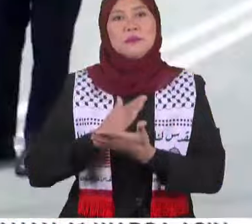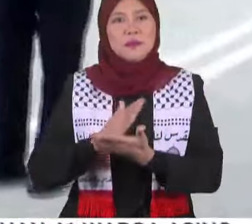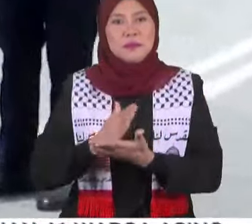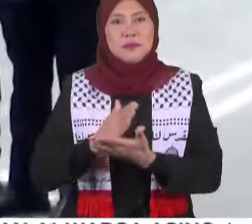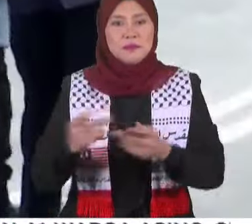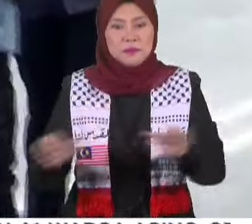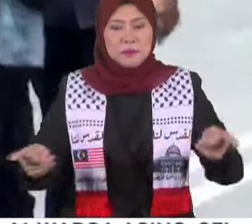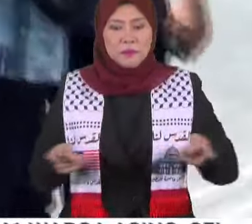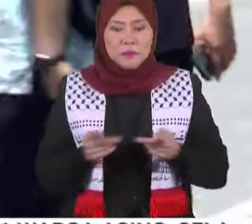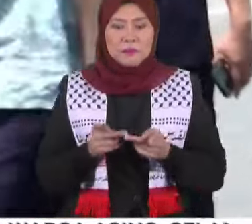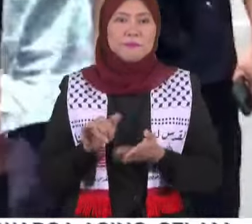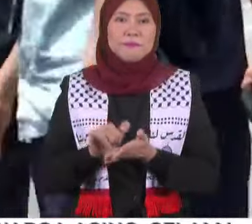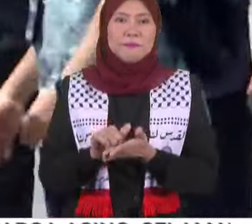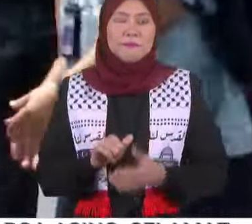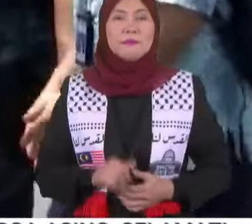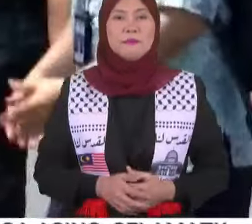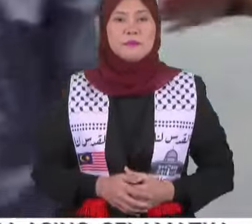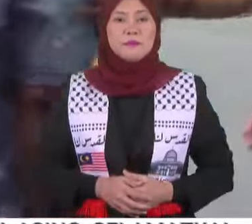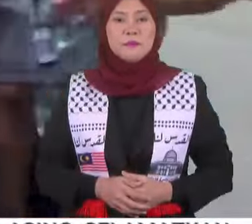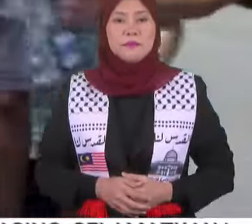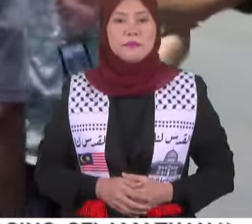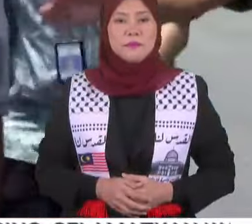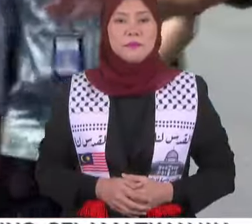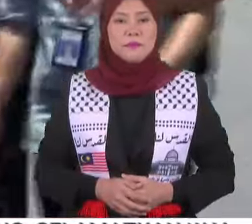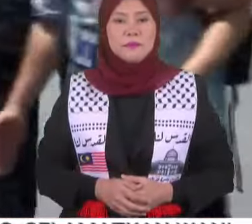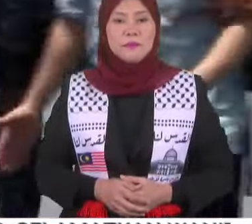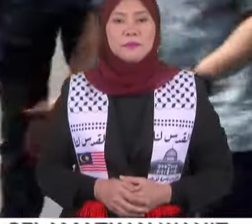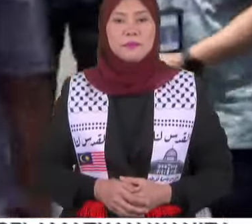di kawasan berkenaan.